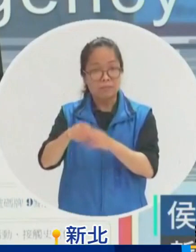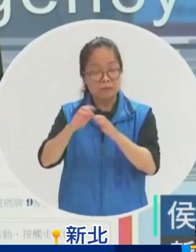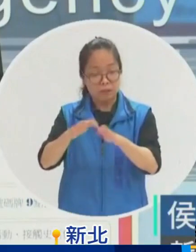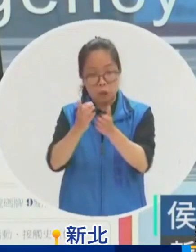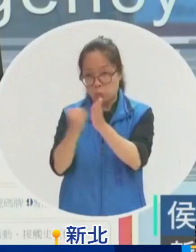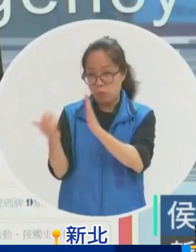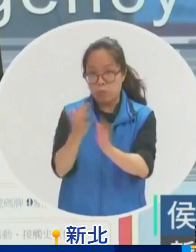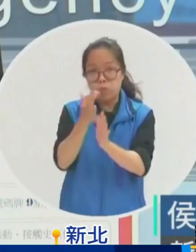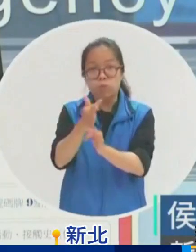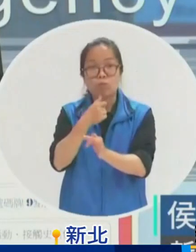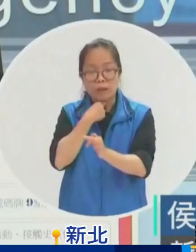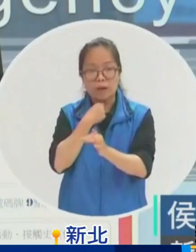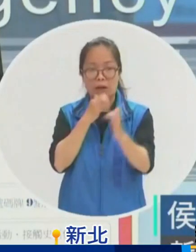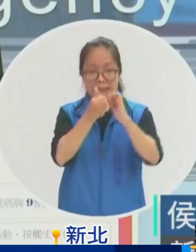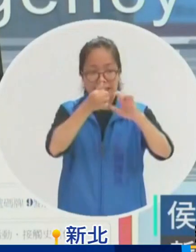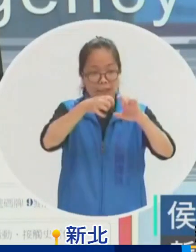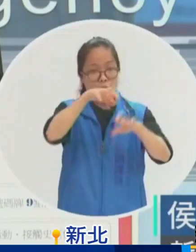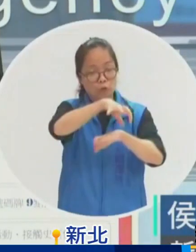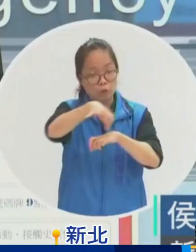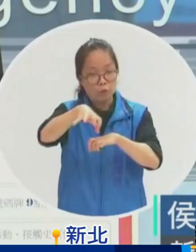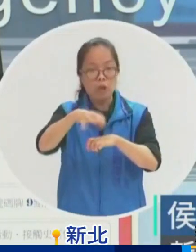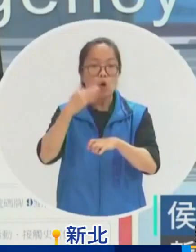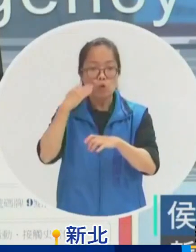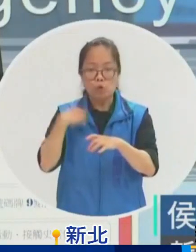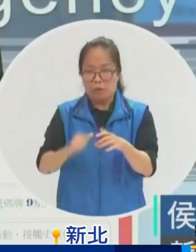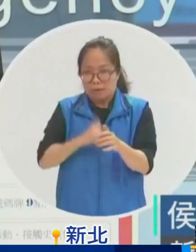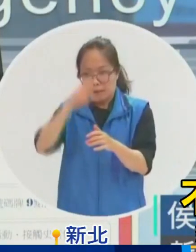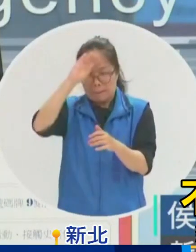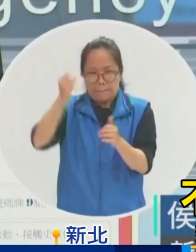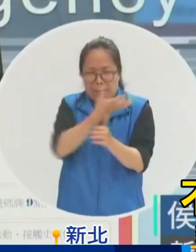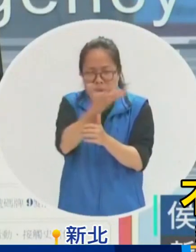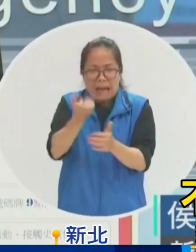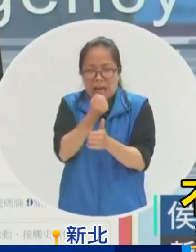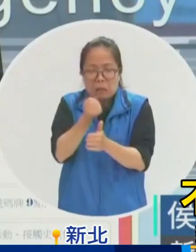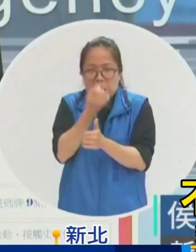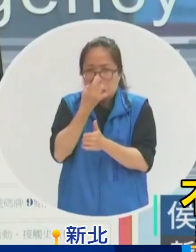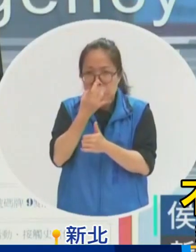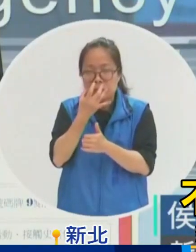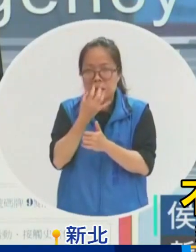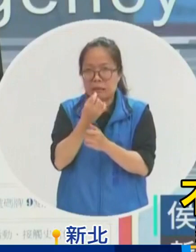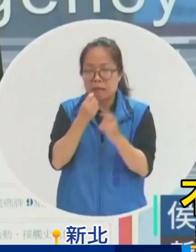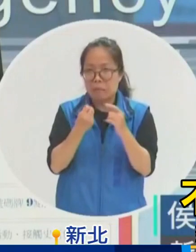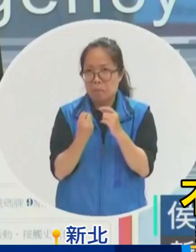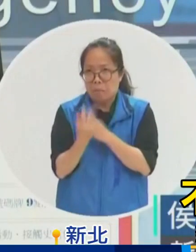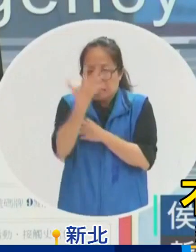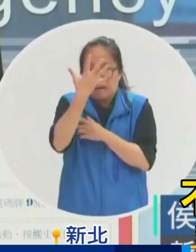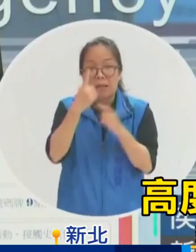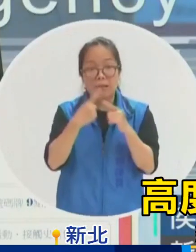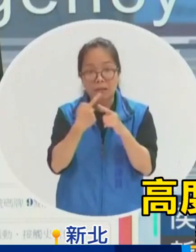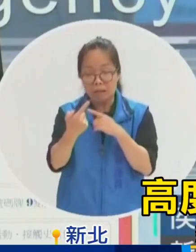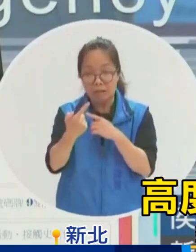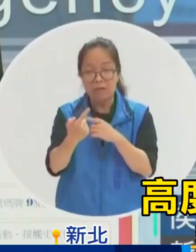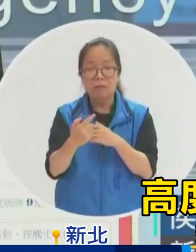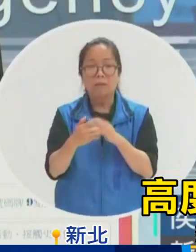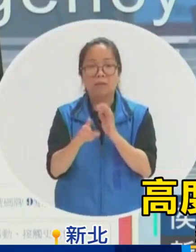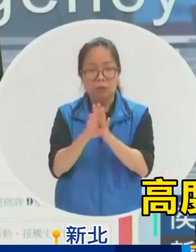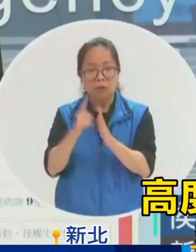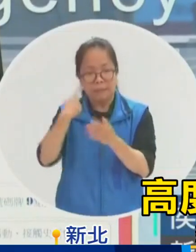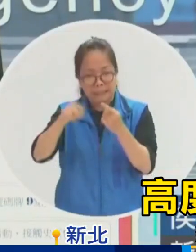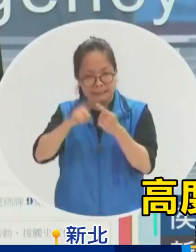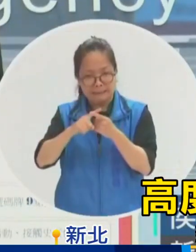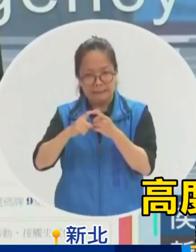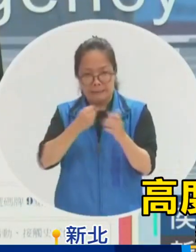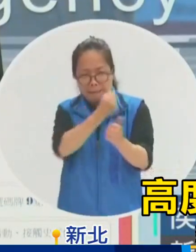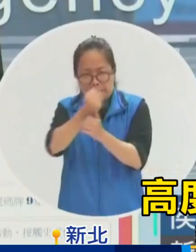备，在社区没有办法控制底下不断的升温，我们必须要采取高